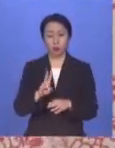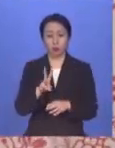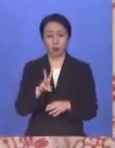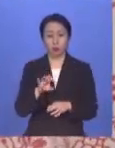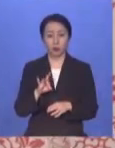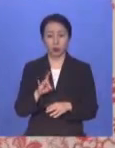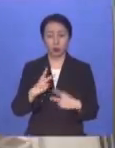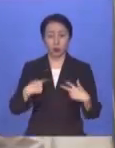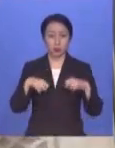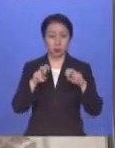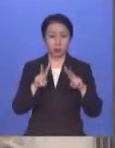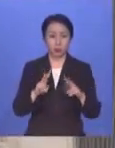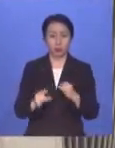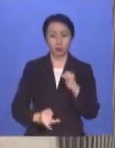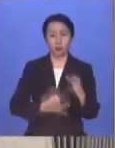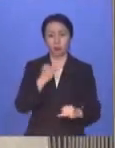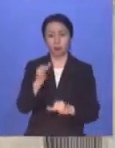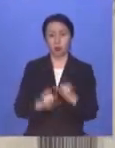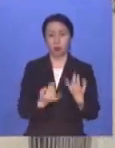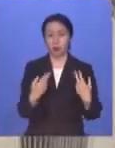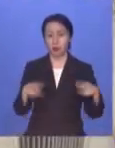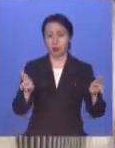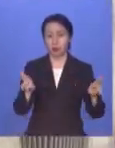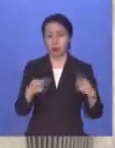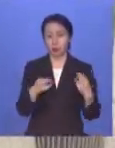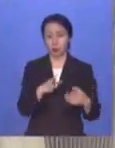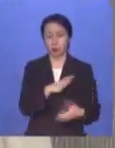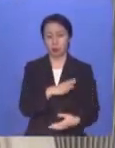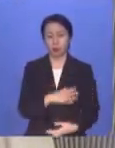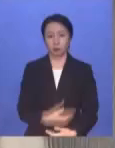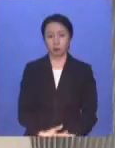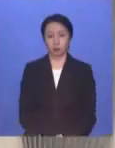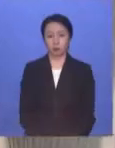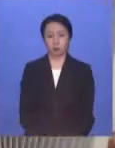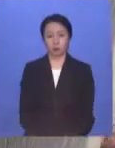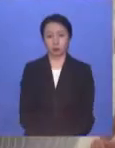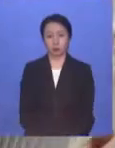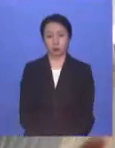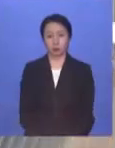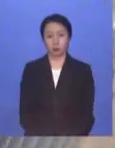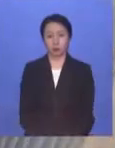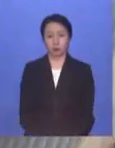мәртебелі меймандарды әнмен және дәммен қарсы алды.